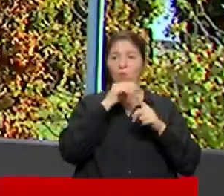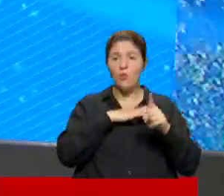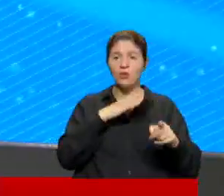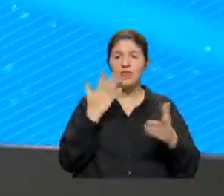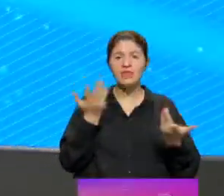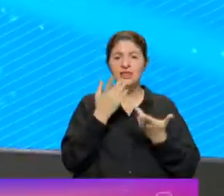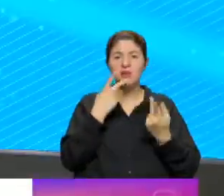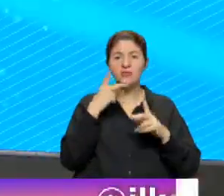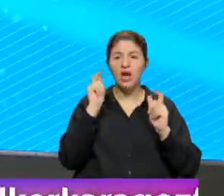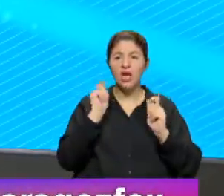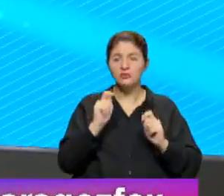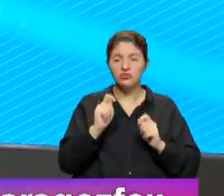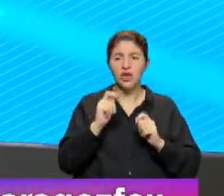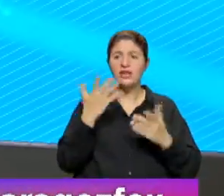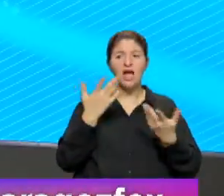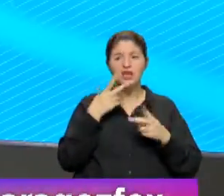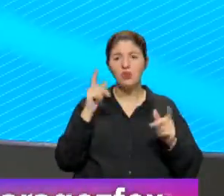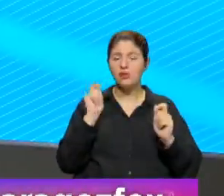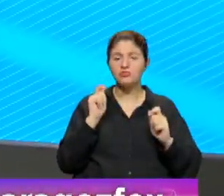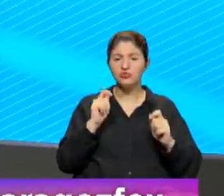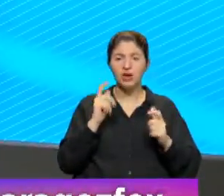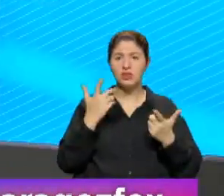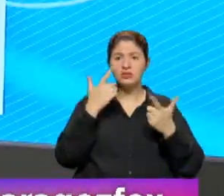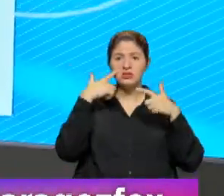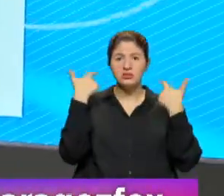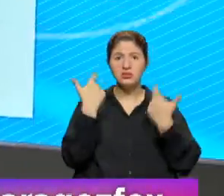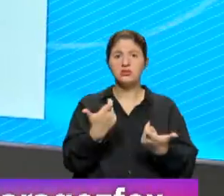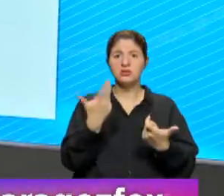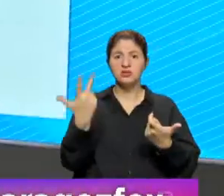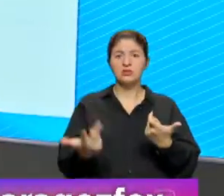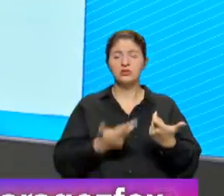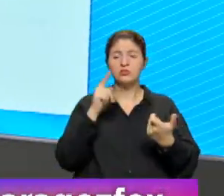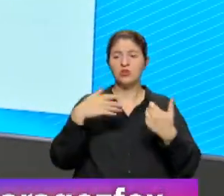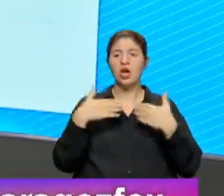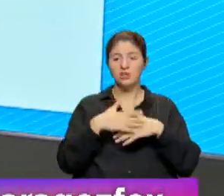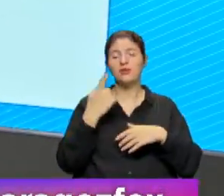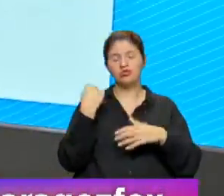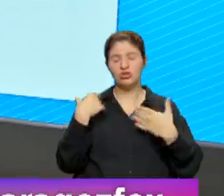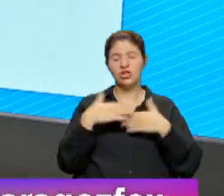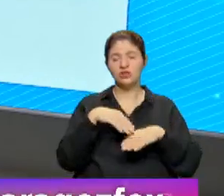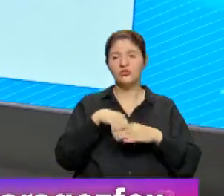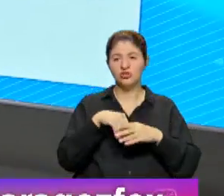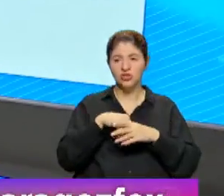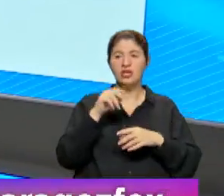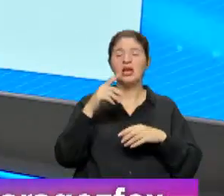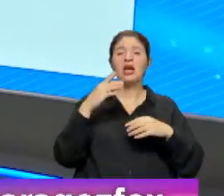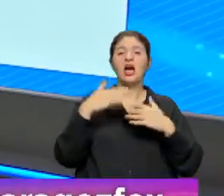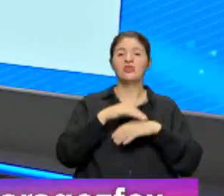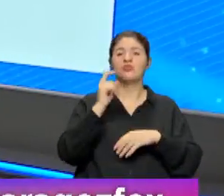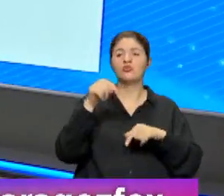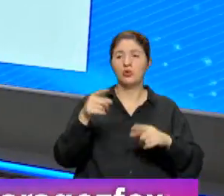nun nasıl bir açıklama ne açıklaması yapacağını merak etti bu akşam Yani dün akşam için 21'de burada